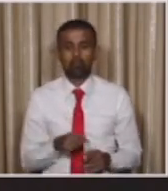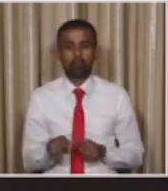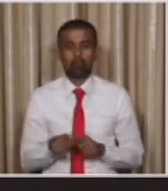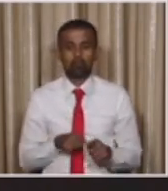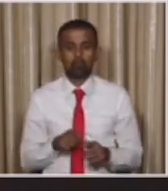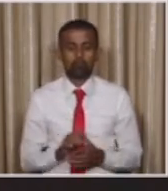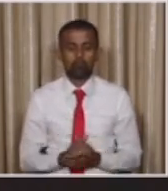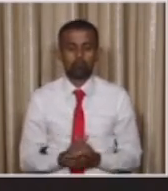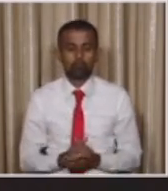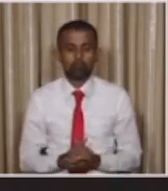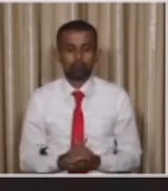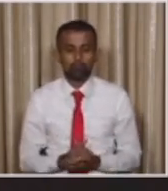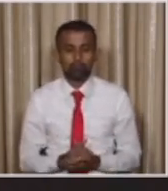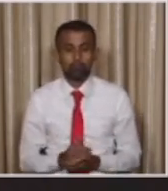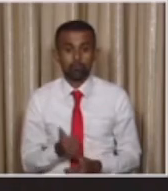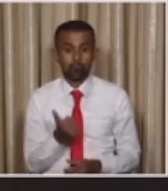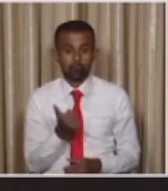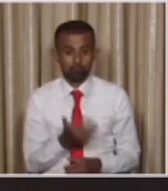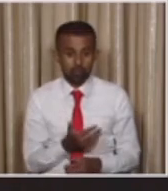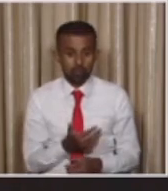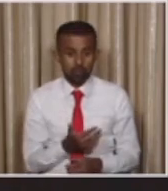ඇවිල්ලා. විශේෂම මේ ඓතිහාසික